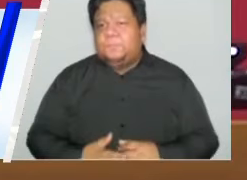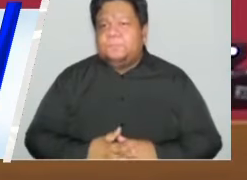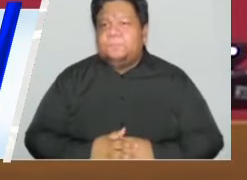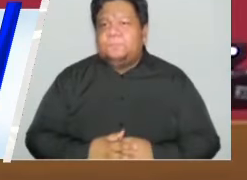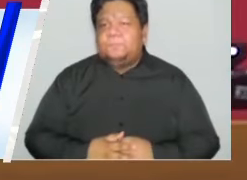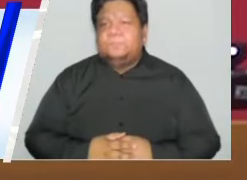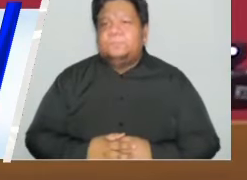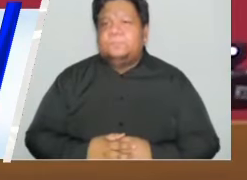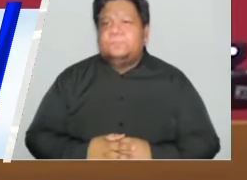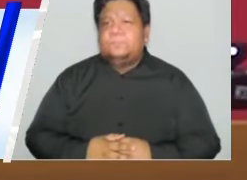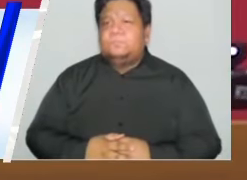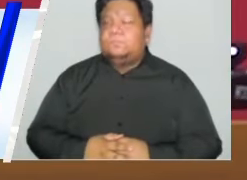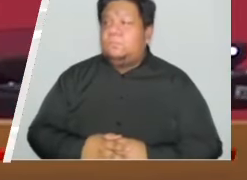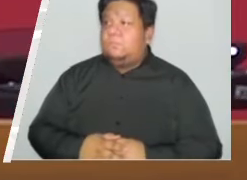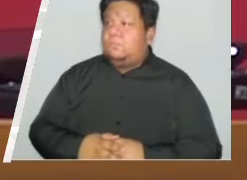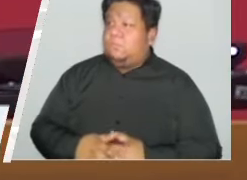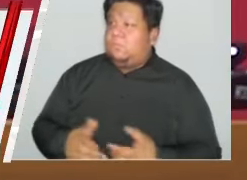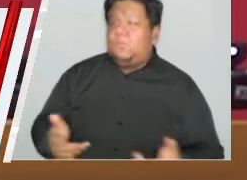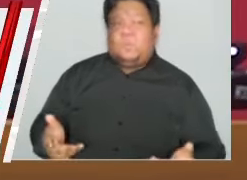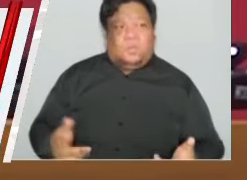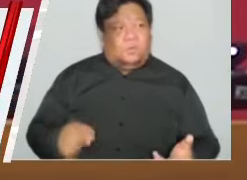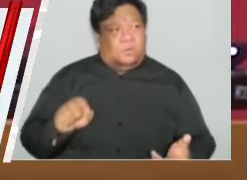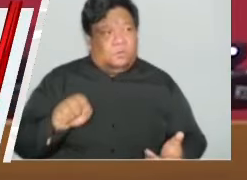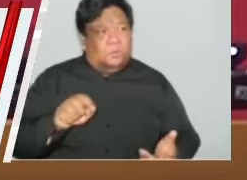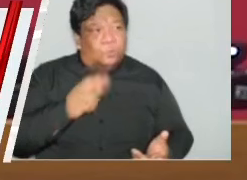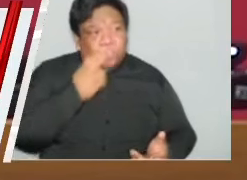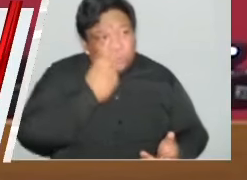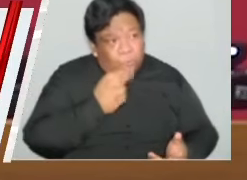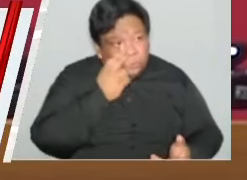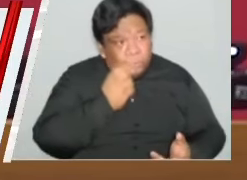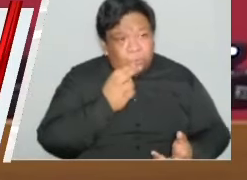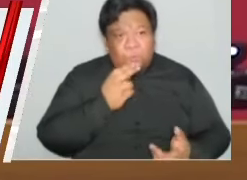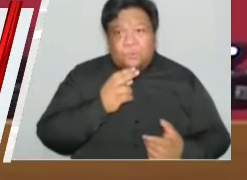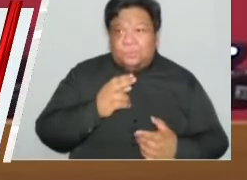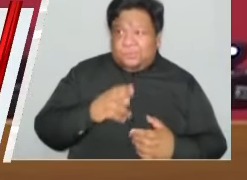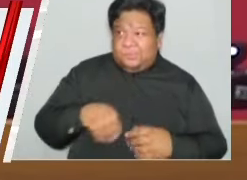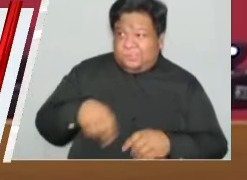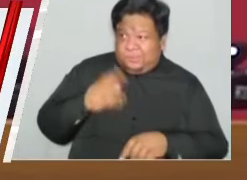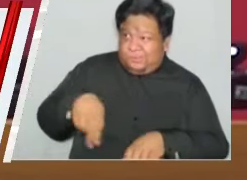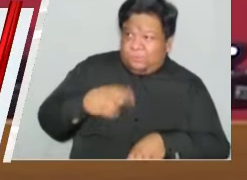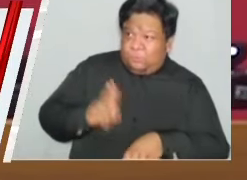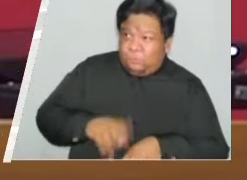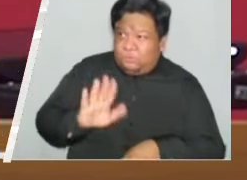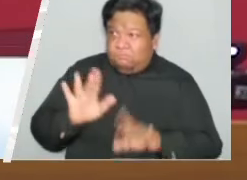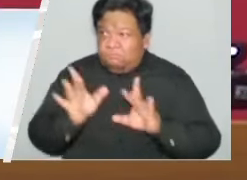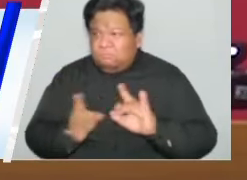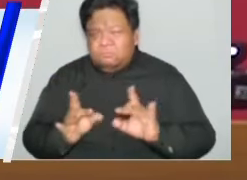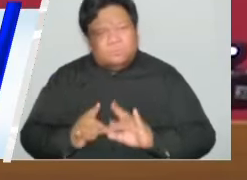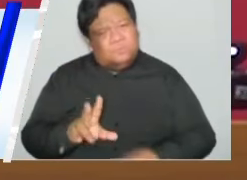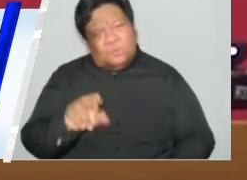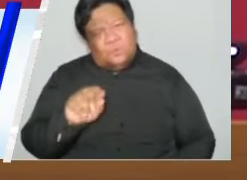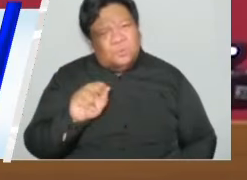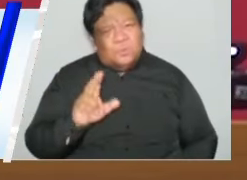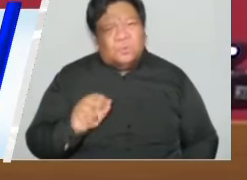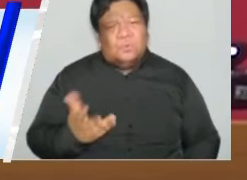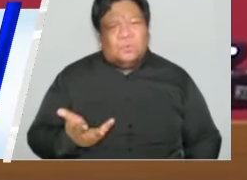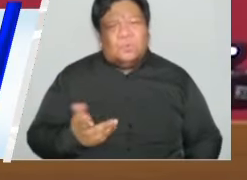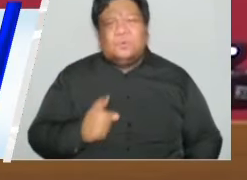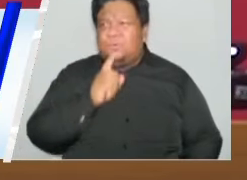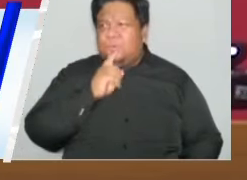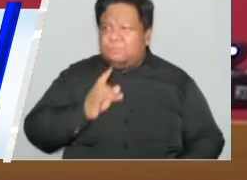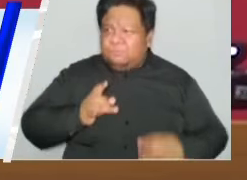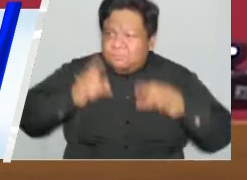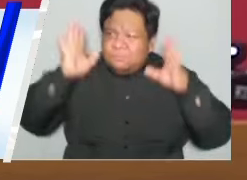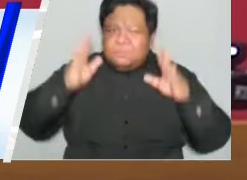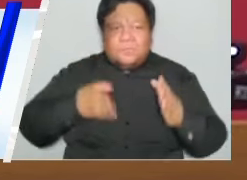biro. Hindi na to normal na panalita. Isa itong direktang banta sa ating demokrasya,